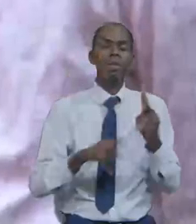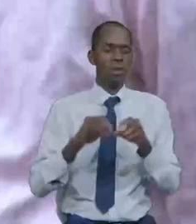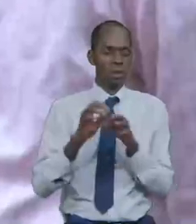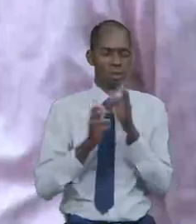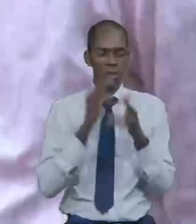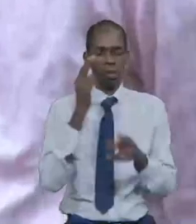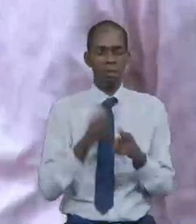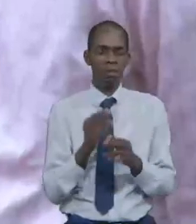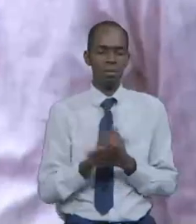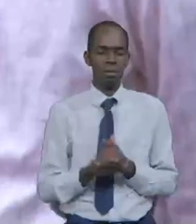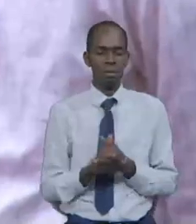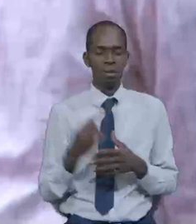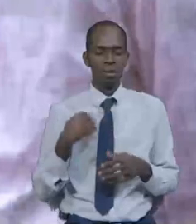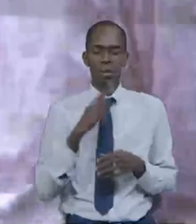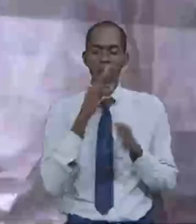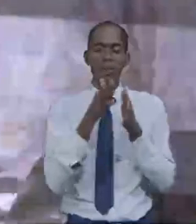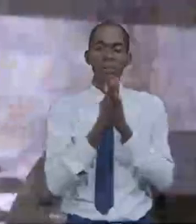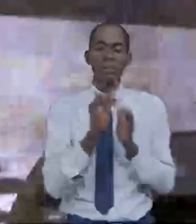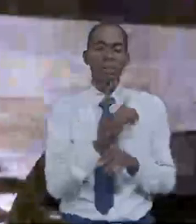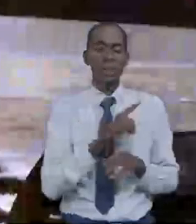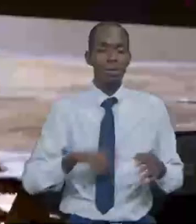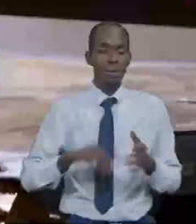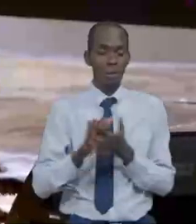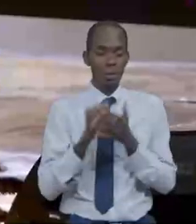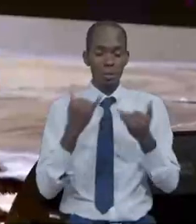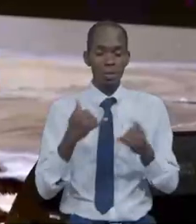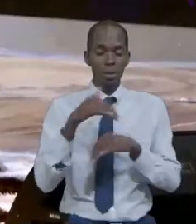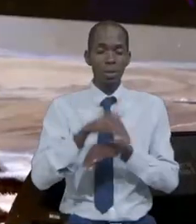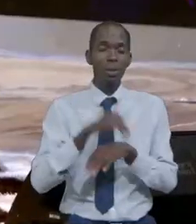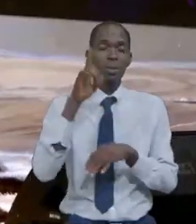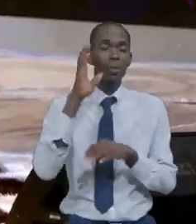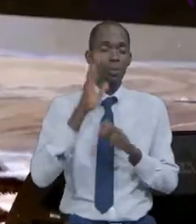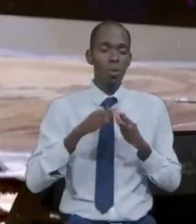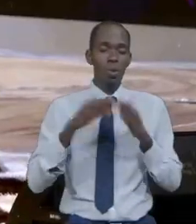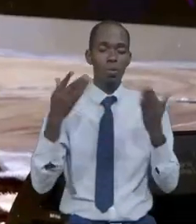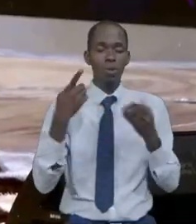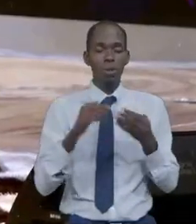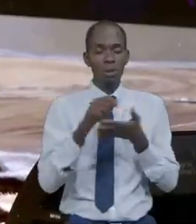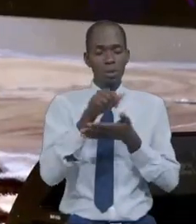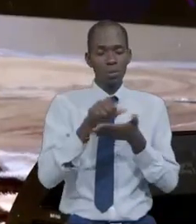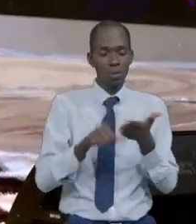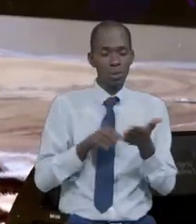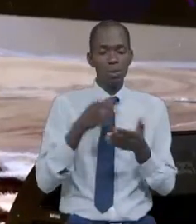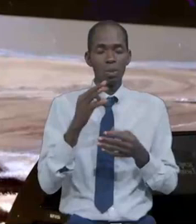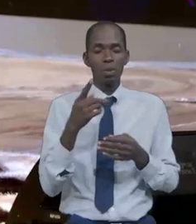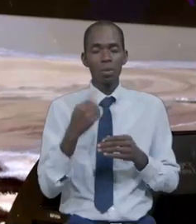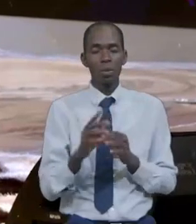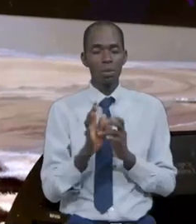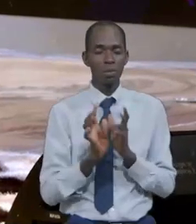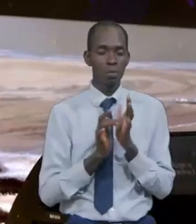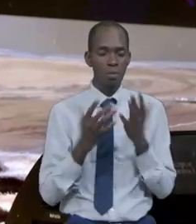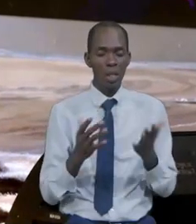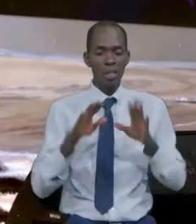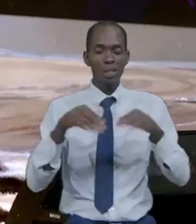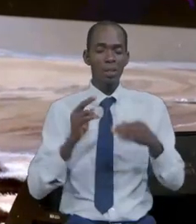Jésus-Christ. Nous demandons, Seigneur, que ce soir, tu nous ouvres les pages des Écritures et que tu nous donnes